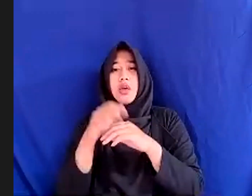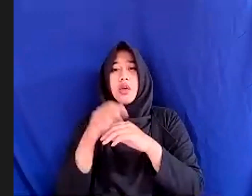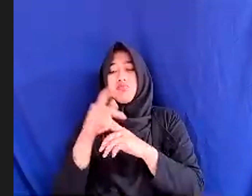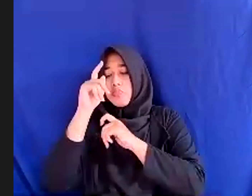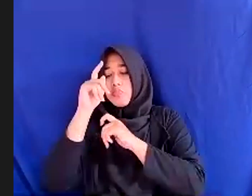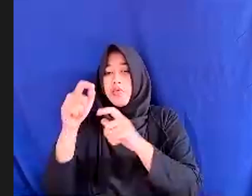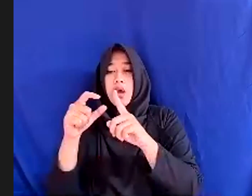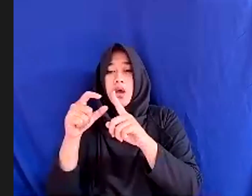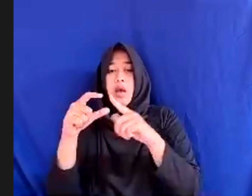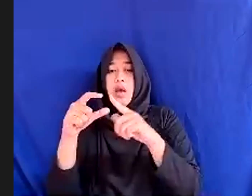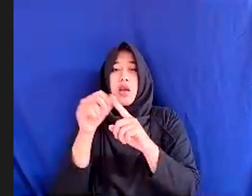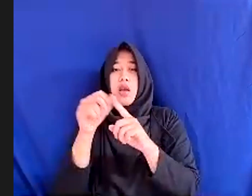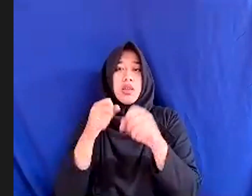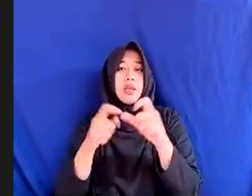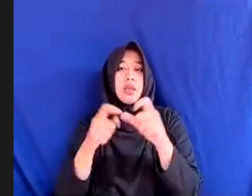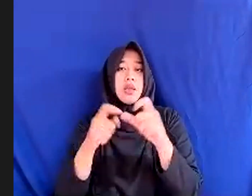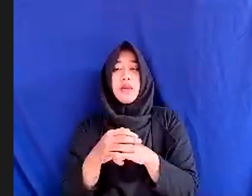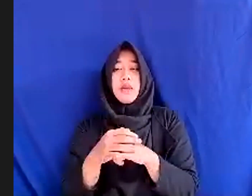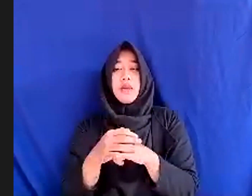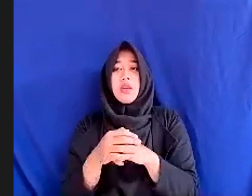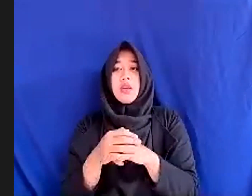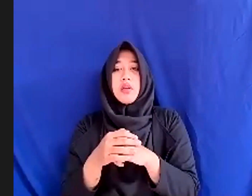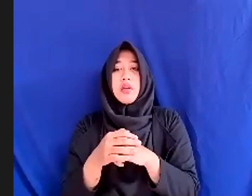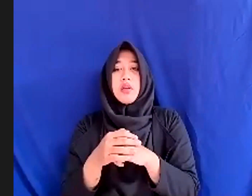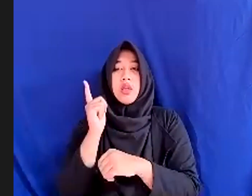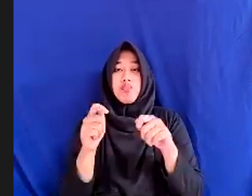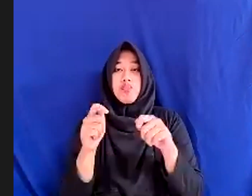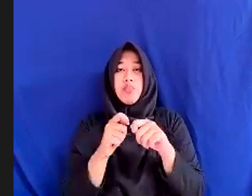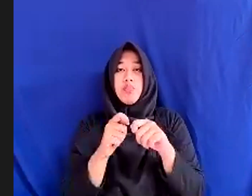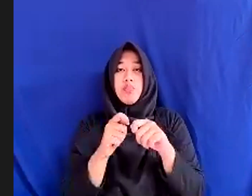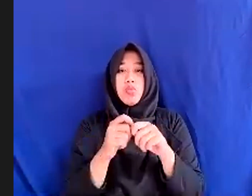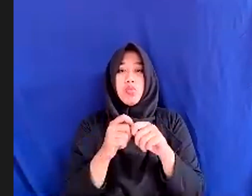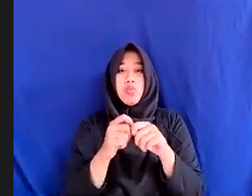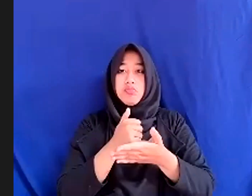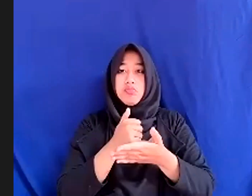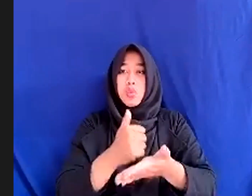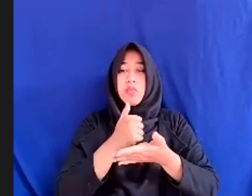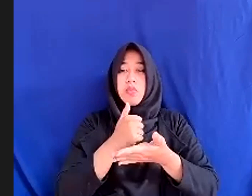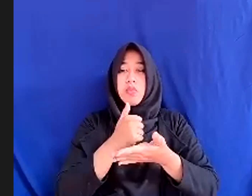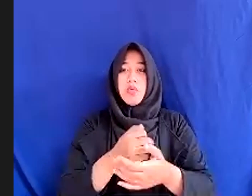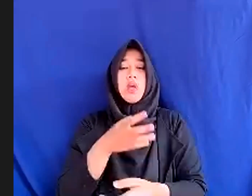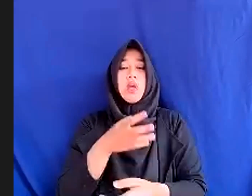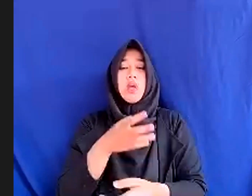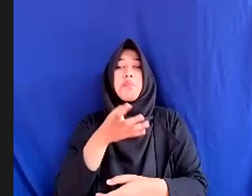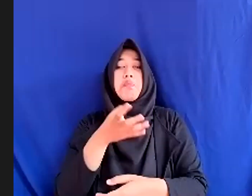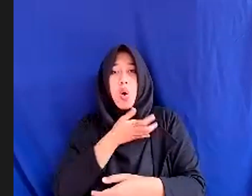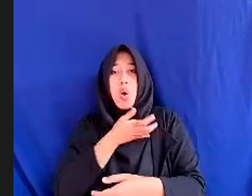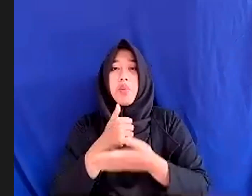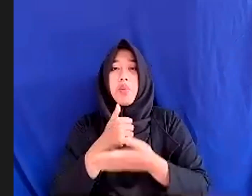telah mengucurkan bantuan-bantuan, telah ingin membantu, telah ingin meningkatkan